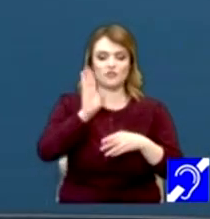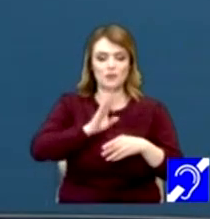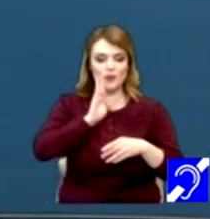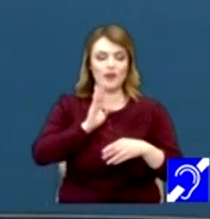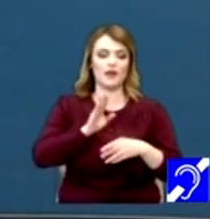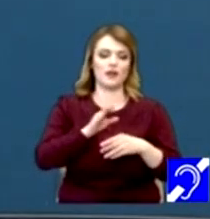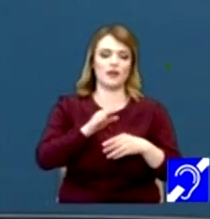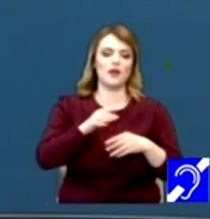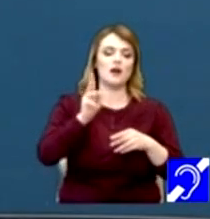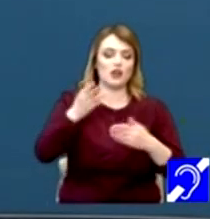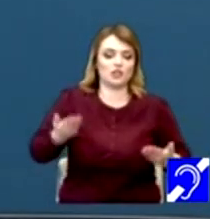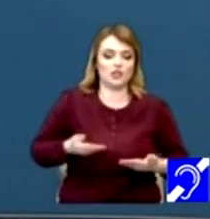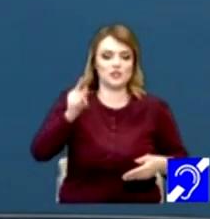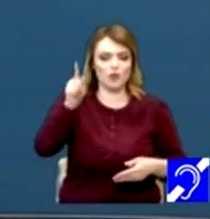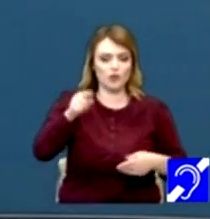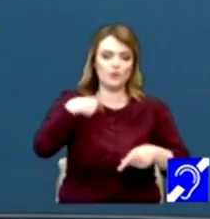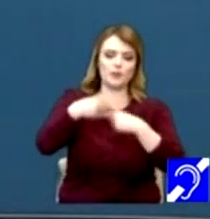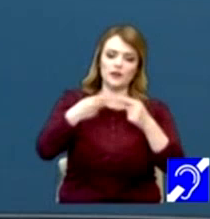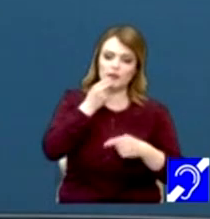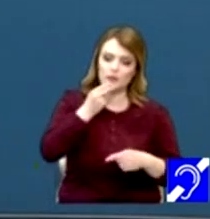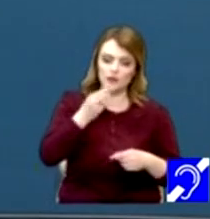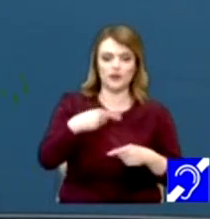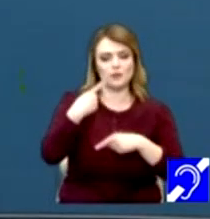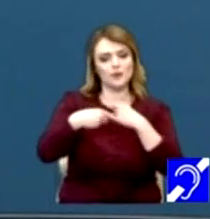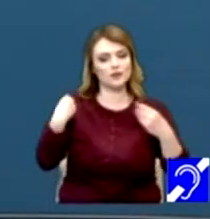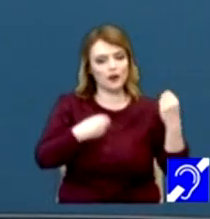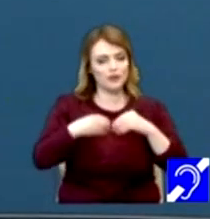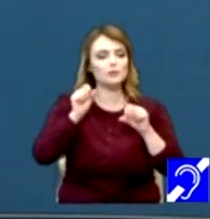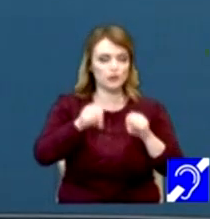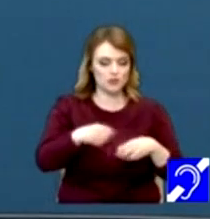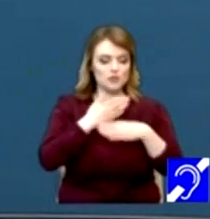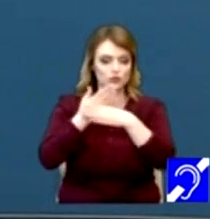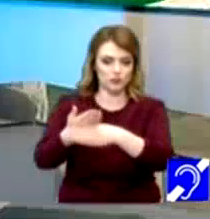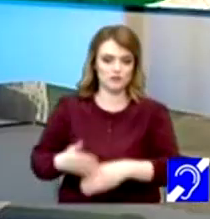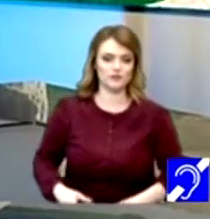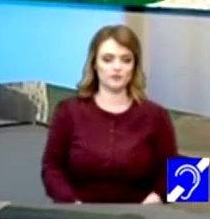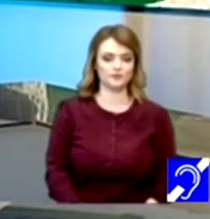maternal prin donații de haine, produse de igienă sau alimentare.